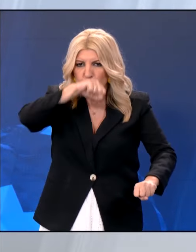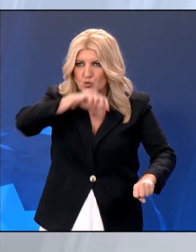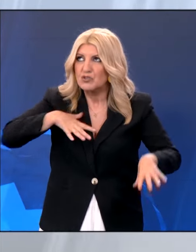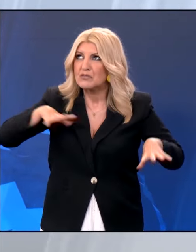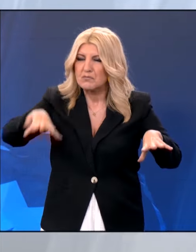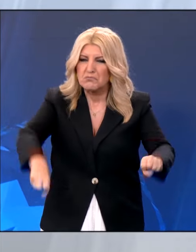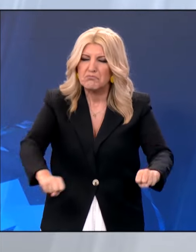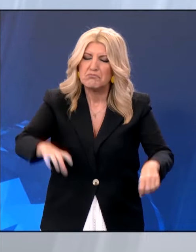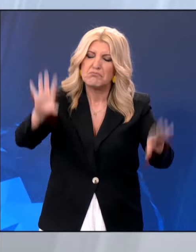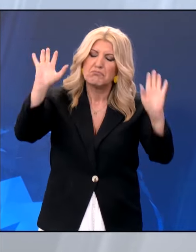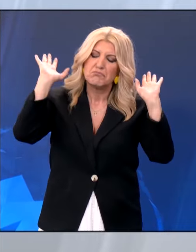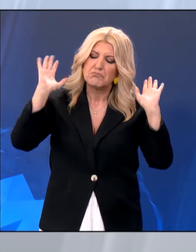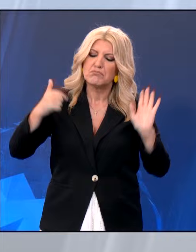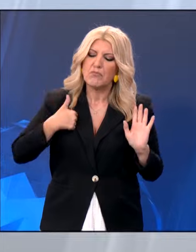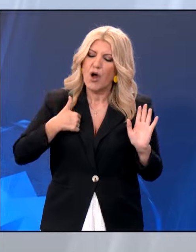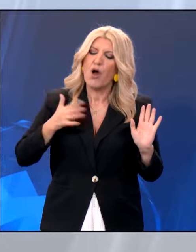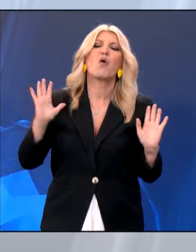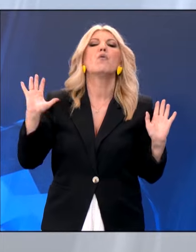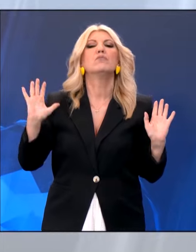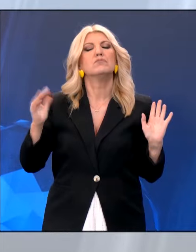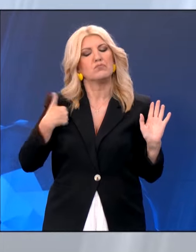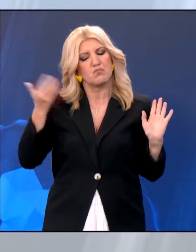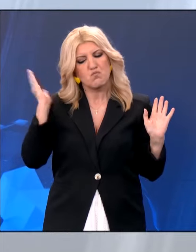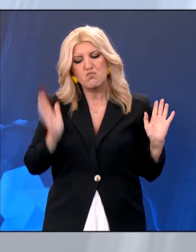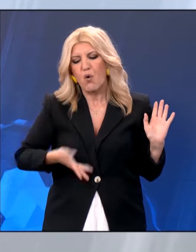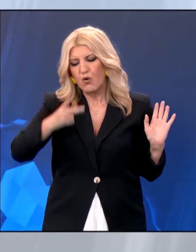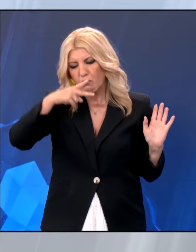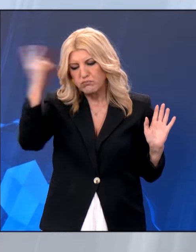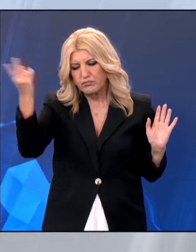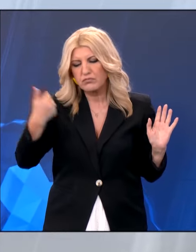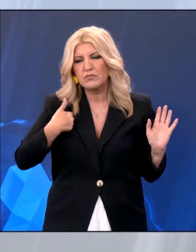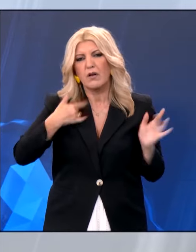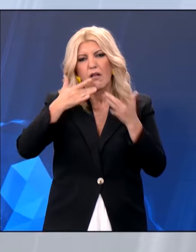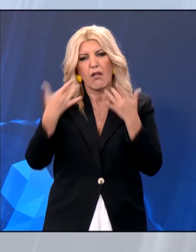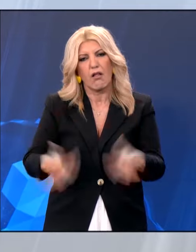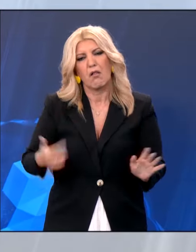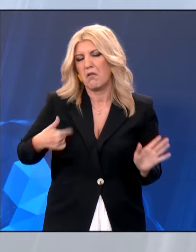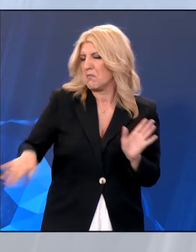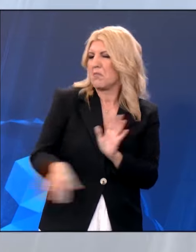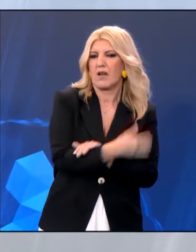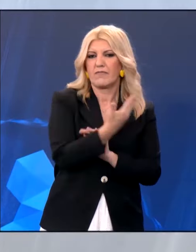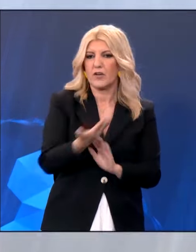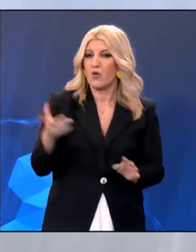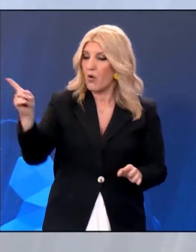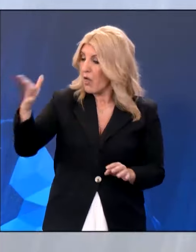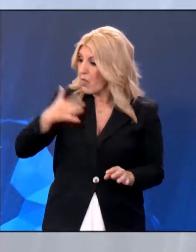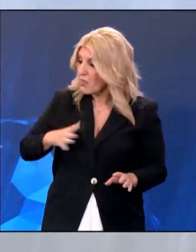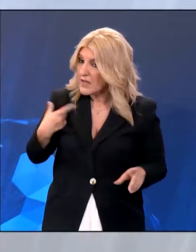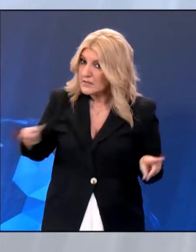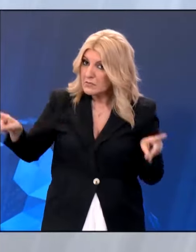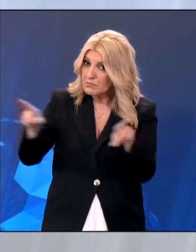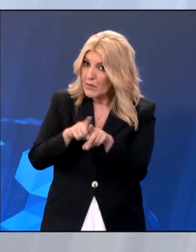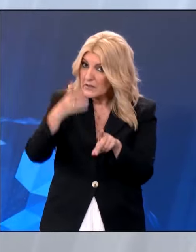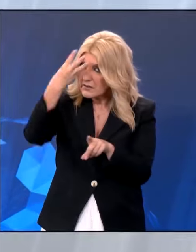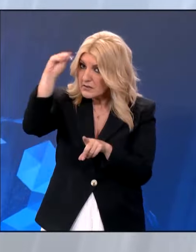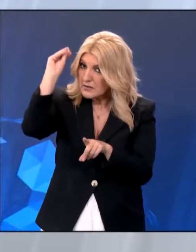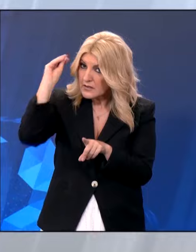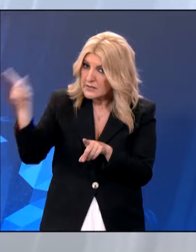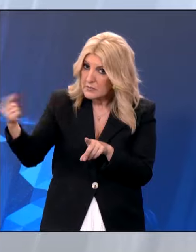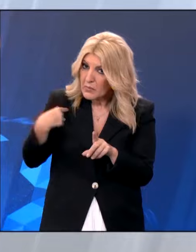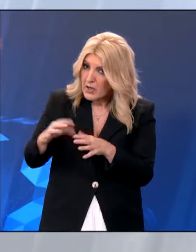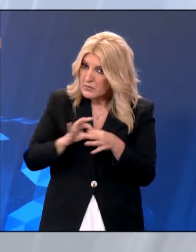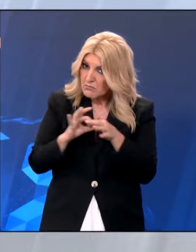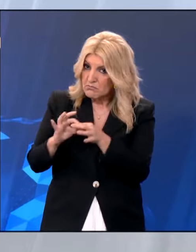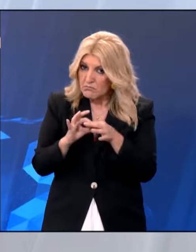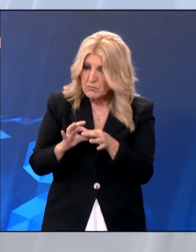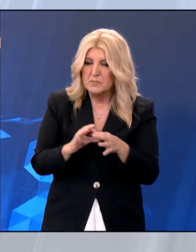στρατιώτης στη μάχη για μια καλύτερη Ελλάδα παρά στρατηγός σε κομματικό εμφύλιο. Αλέξη, πάμε. Το κόμμα έχει μπει σε ράγες αυτοδιάλυσης και